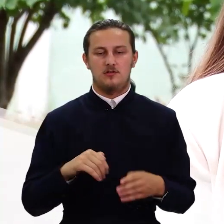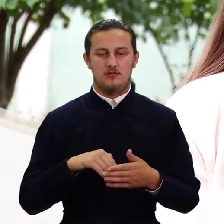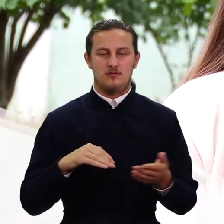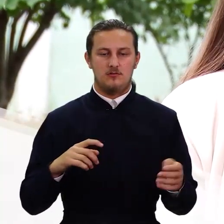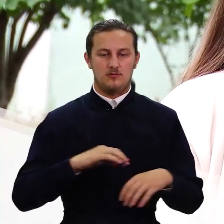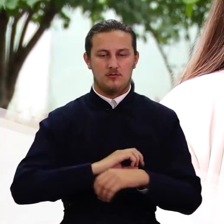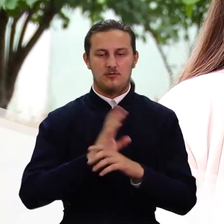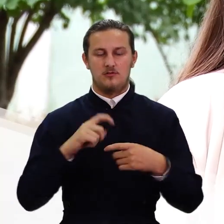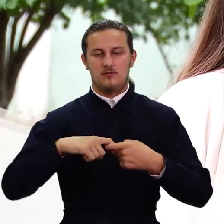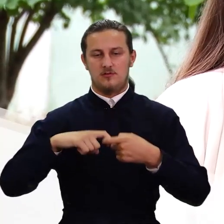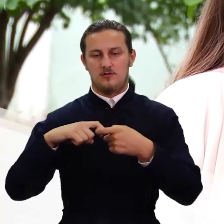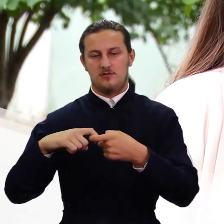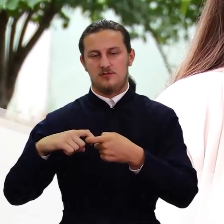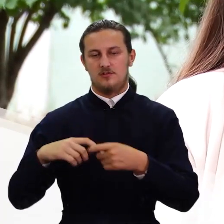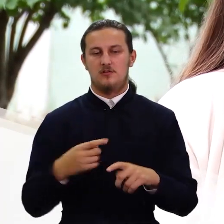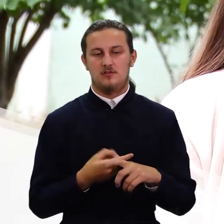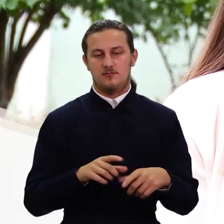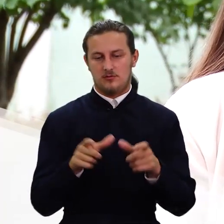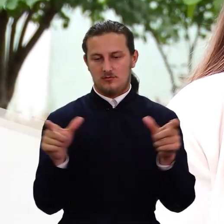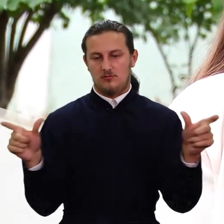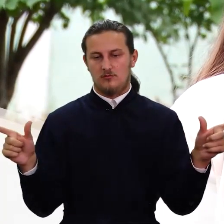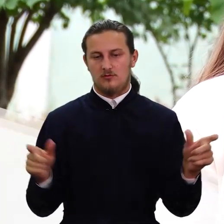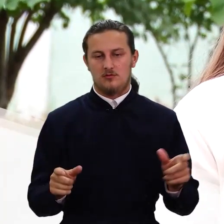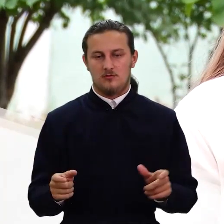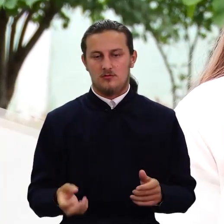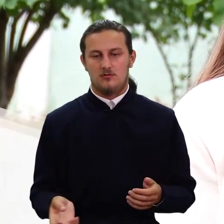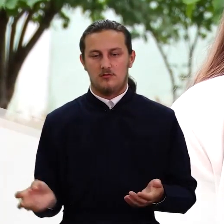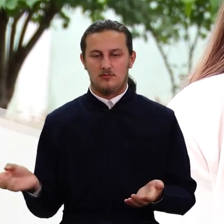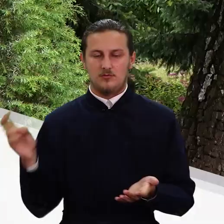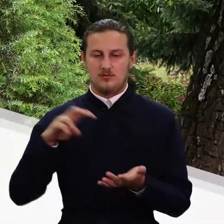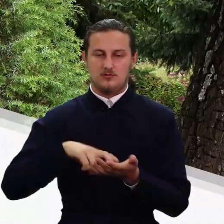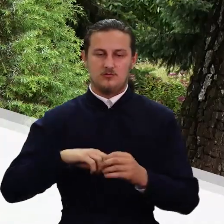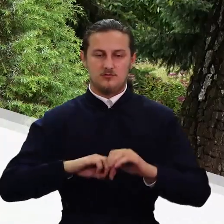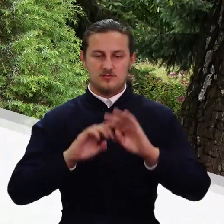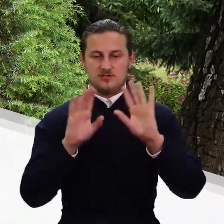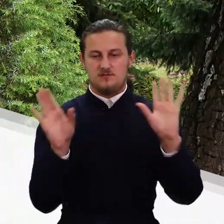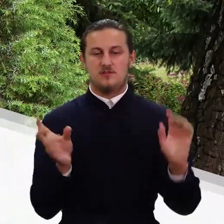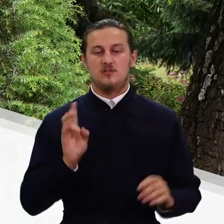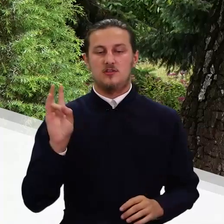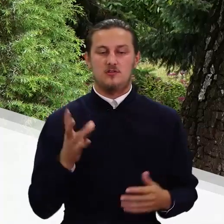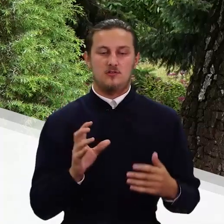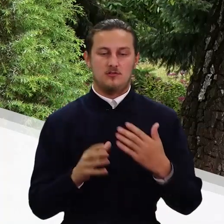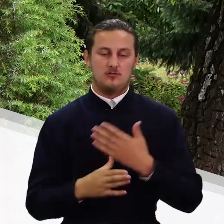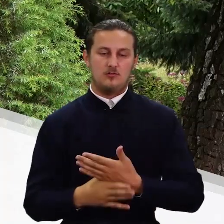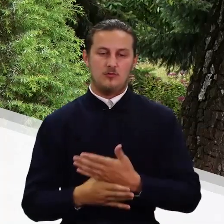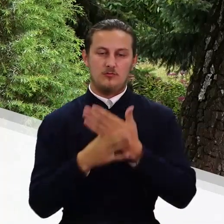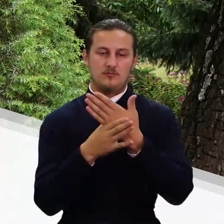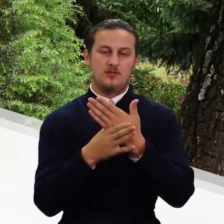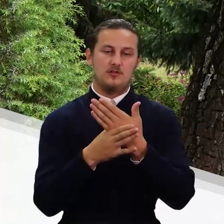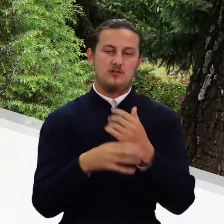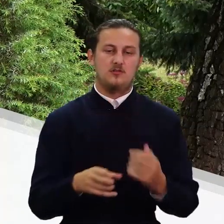їм з'явився на серці, війшов в їхнє серце, в їхнє життя преподобний Нікіфор і допоміг, і,